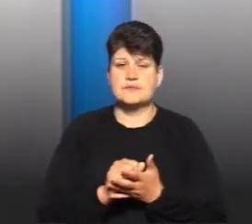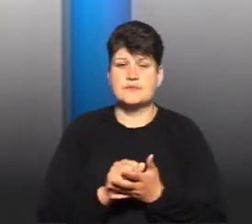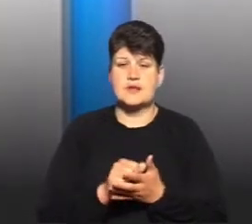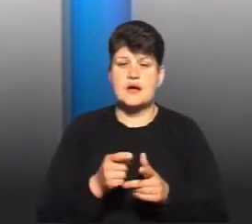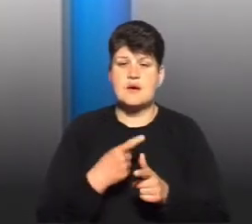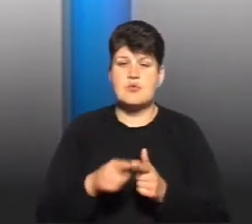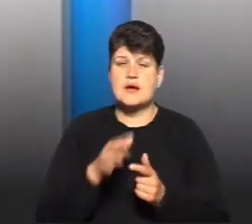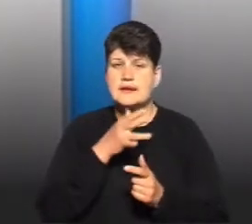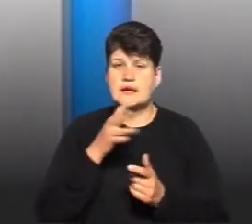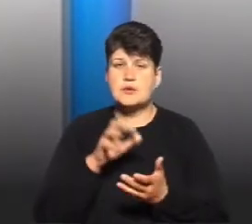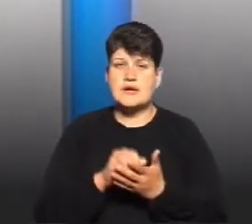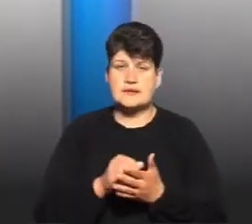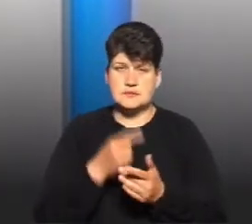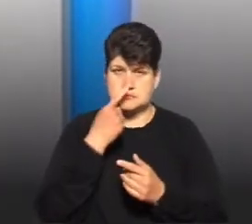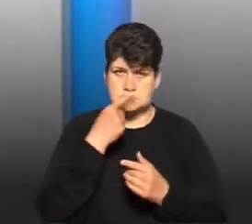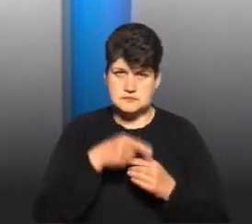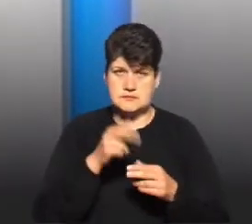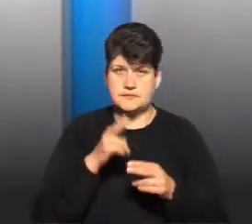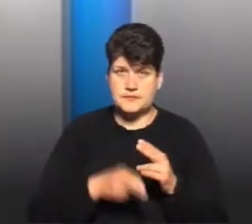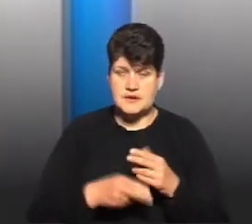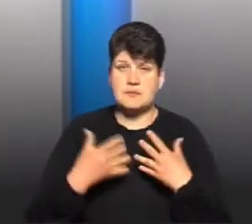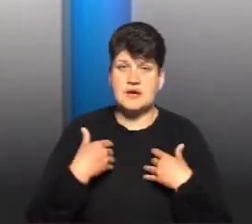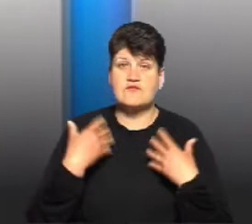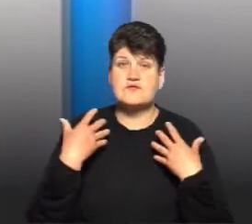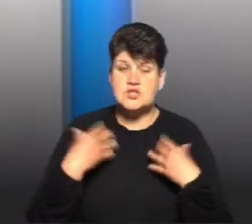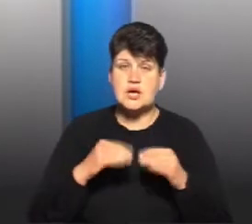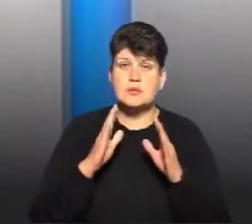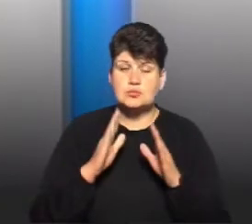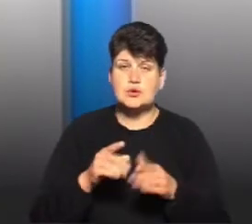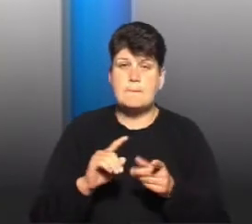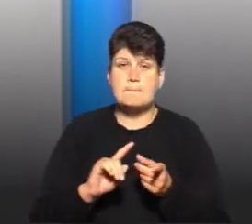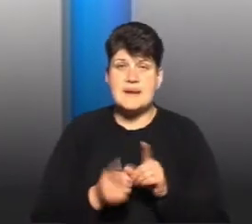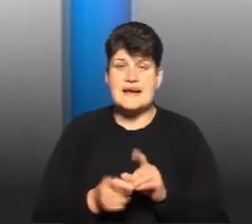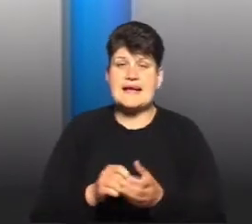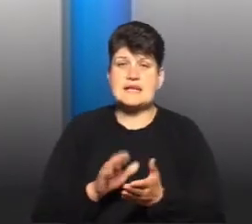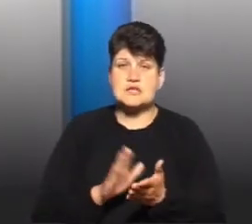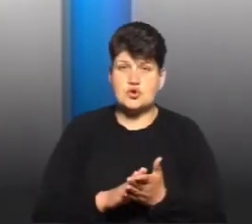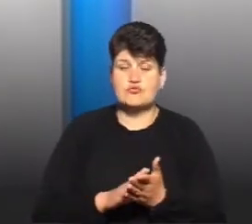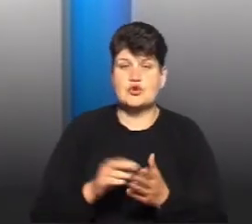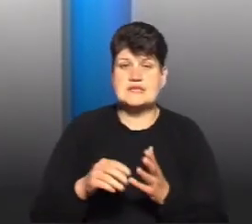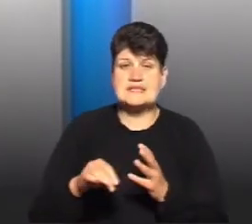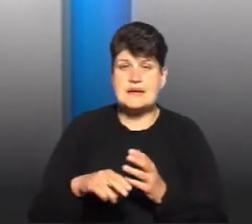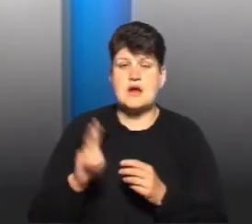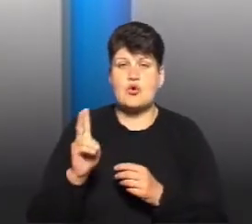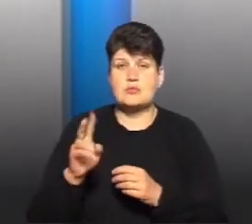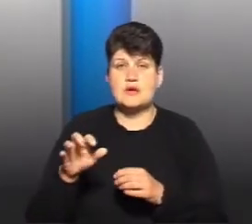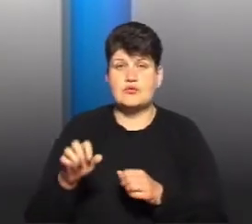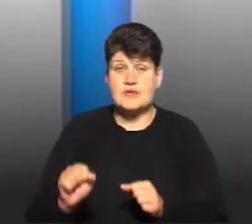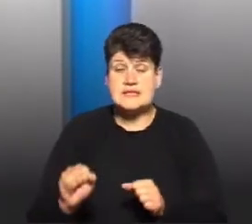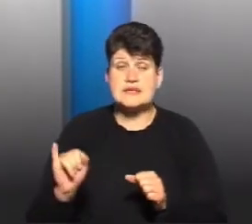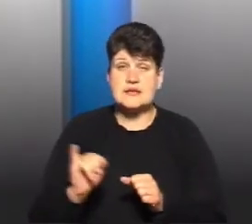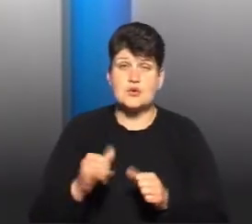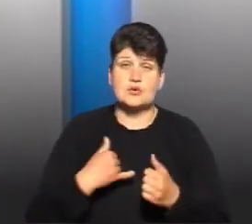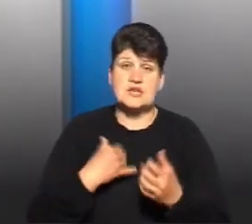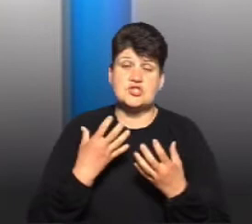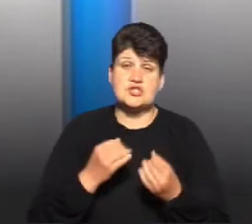до закінчення. Угу. І відповідно ми вже будемо перереєстровувати цю землю як комунальну, тому що зараз вона державна. І крім того, у нас ще є земельні ділянки, які